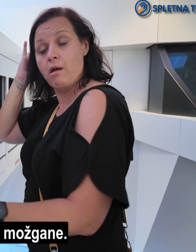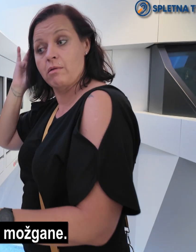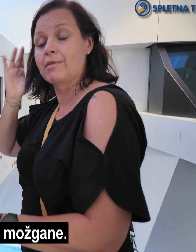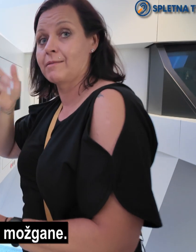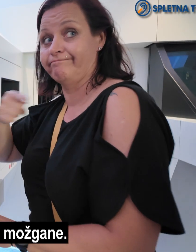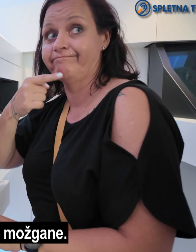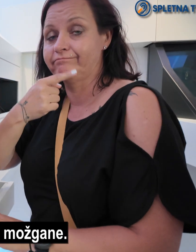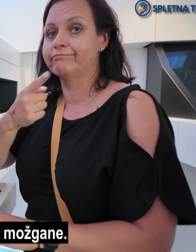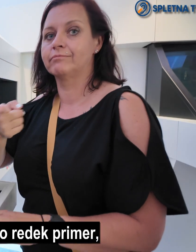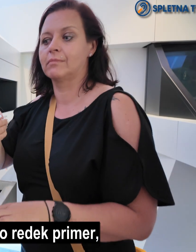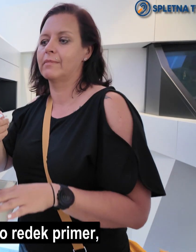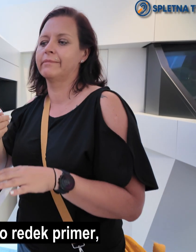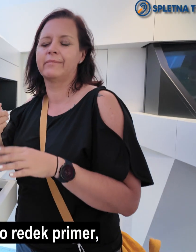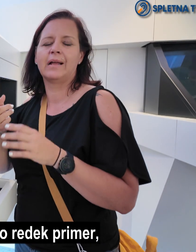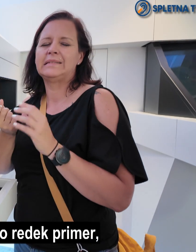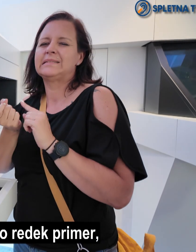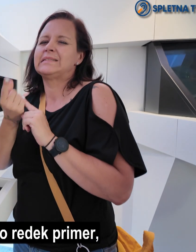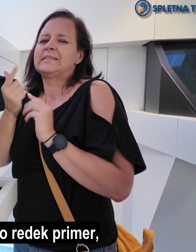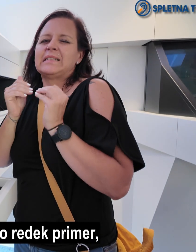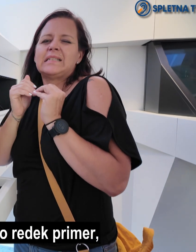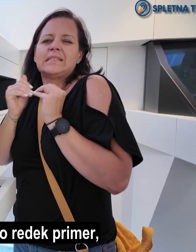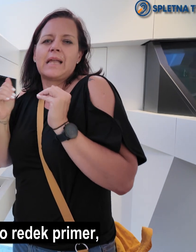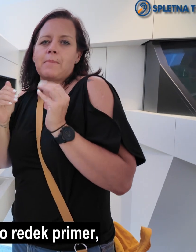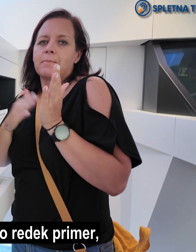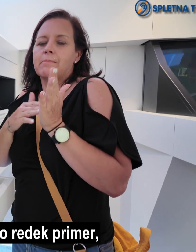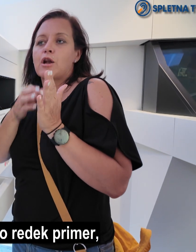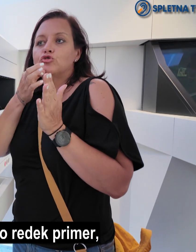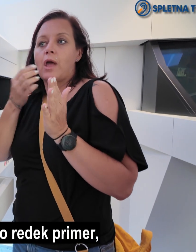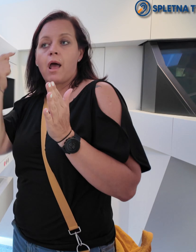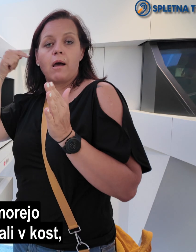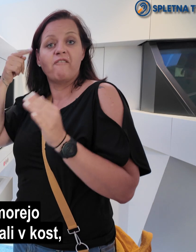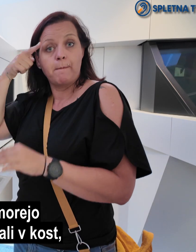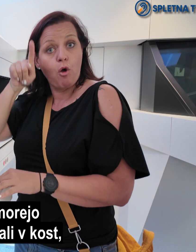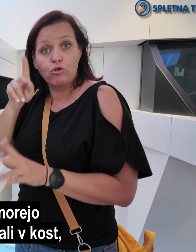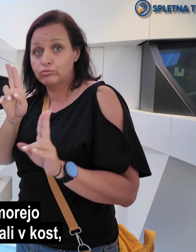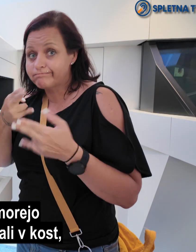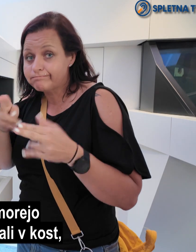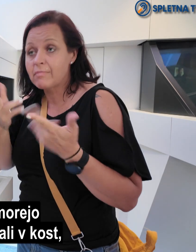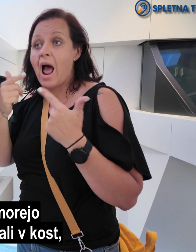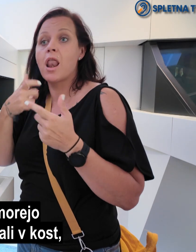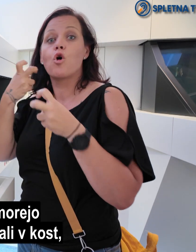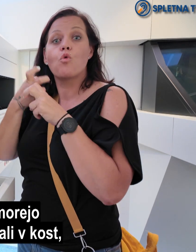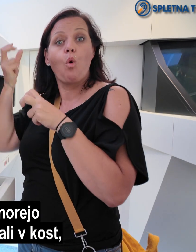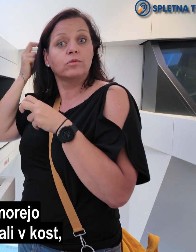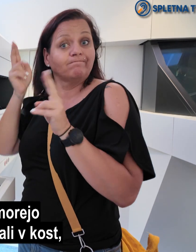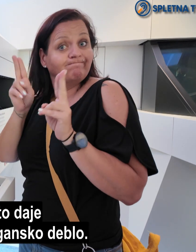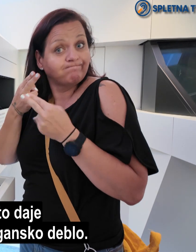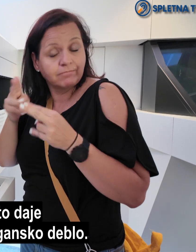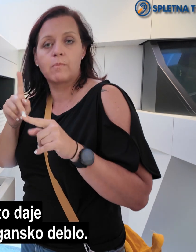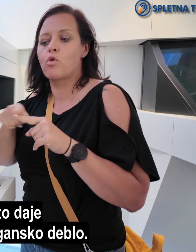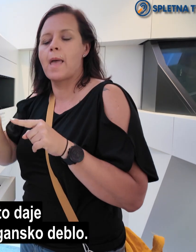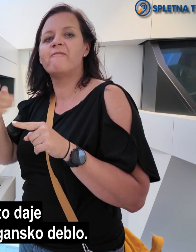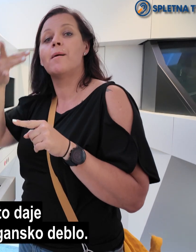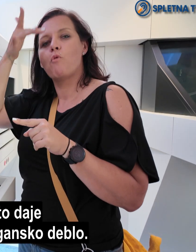Tale pa je za v možgane. Povedali so, da je to redek primer, če ga ne morejo dati v vpolžka ali v kost, potem se to